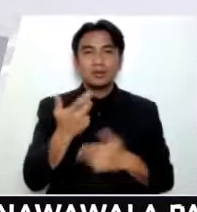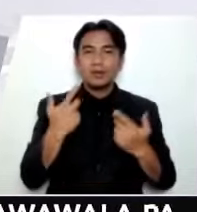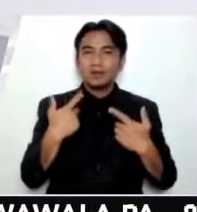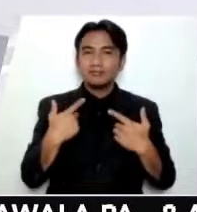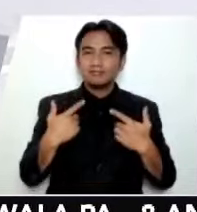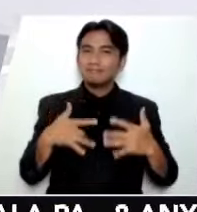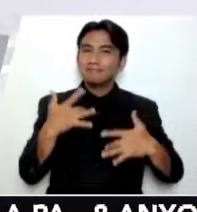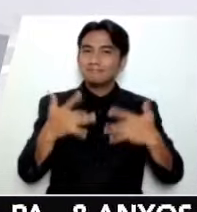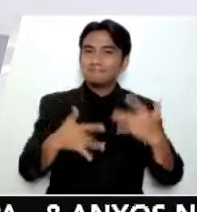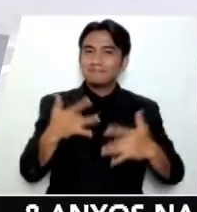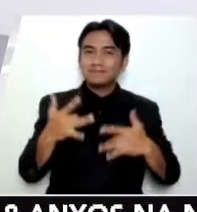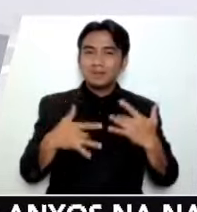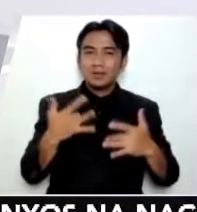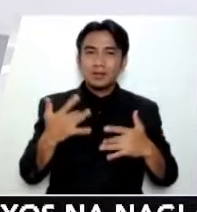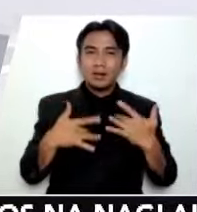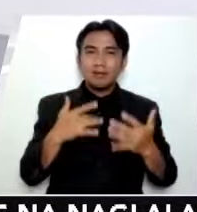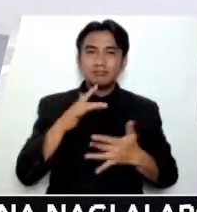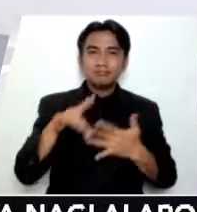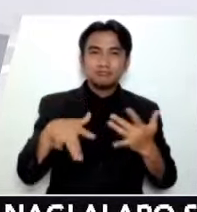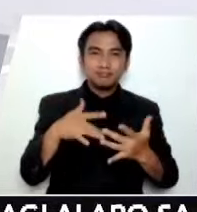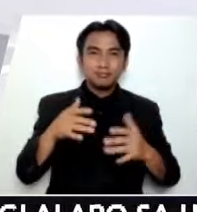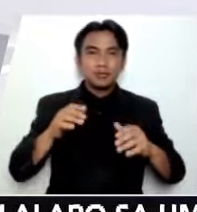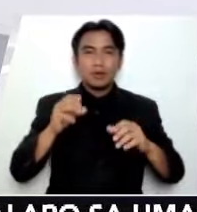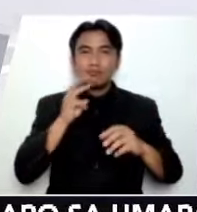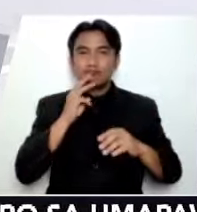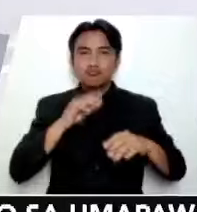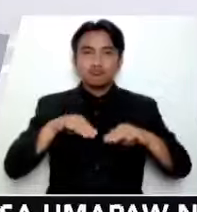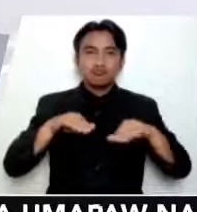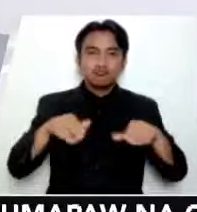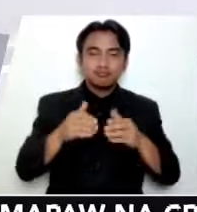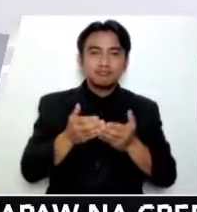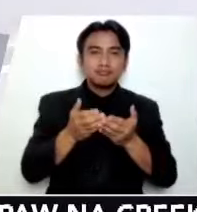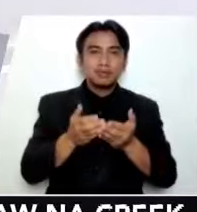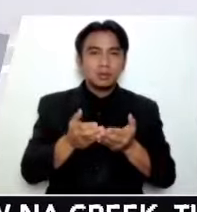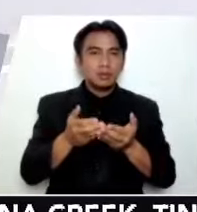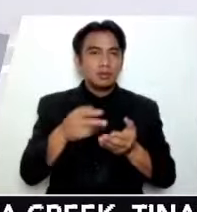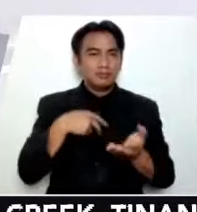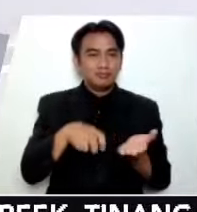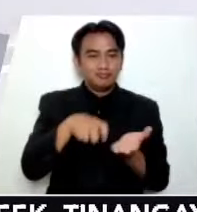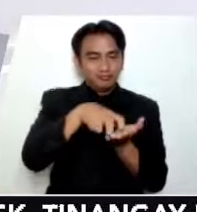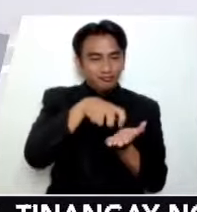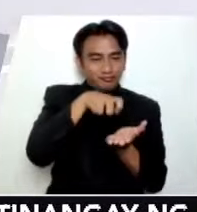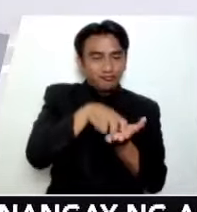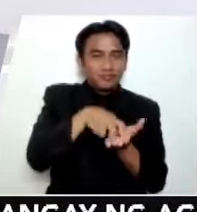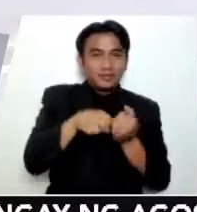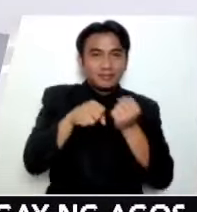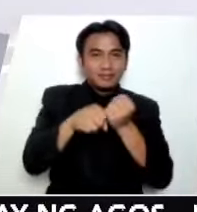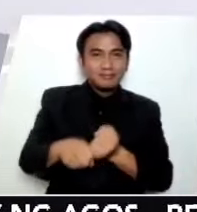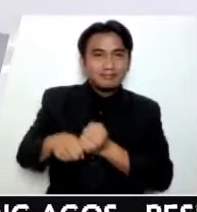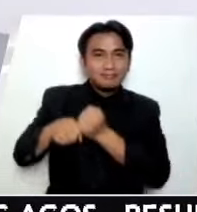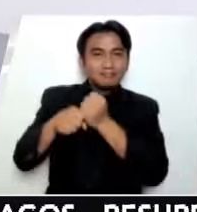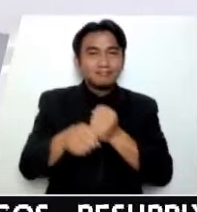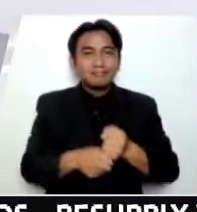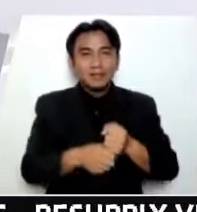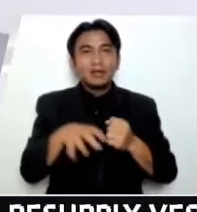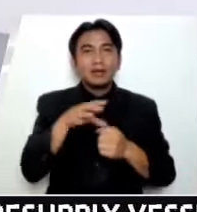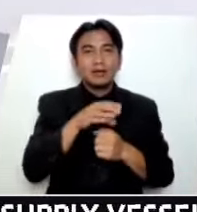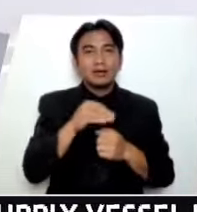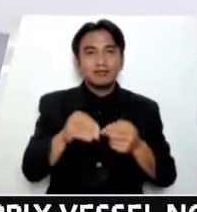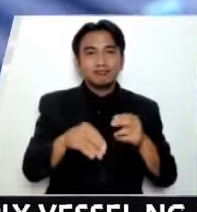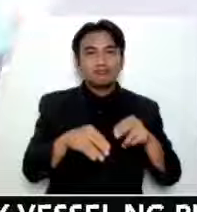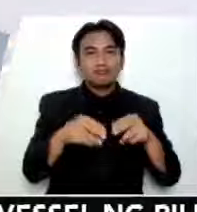sa outing, dahil everyday bonding na nila ang paddleboarding, kayaking at windsurfing. Pusuan na yan sa report ni